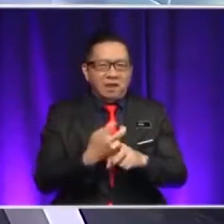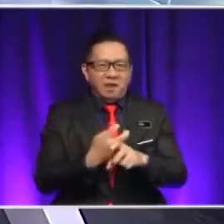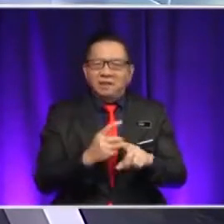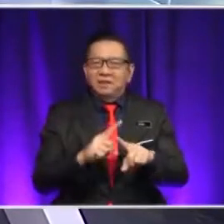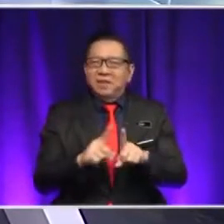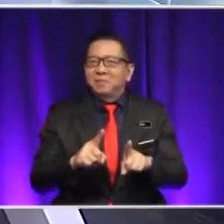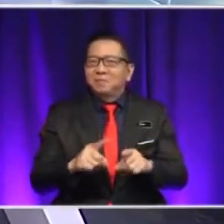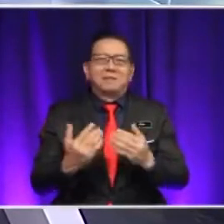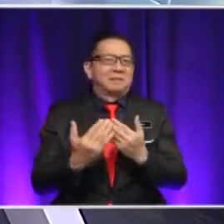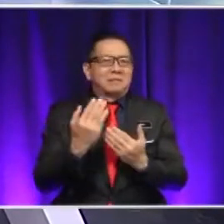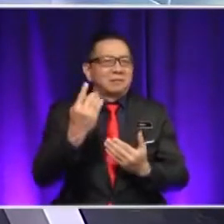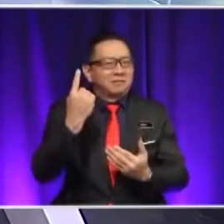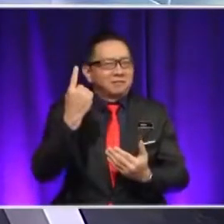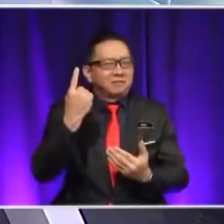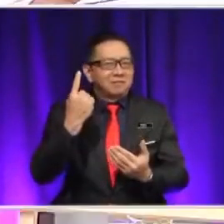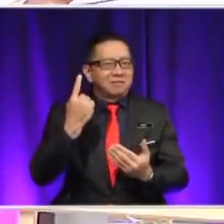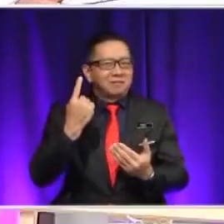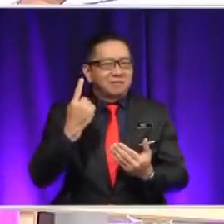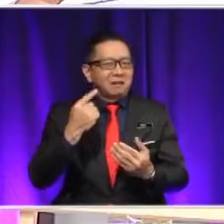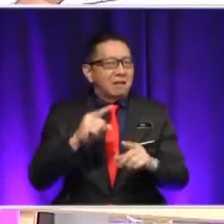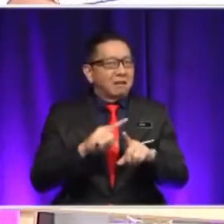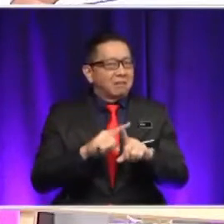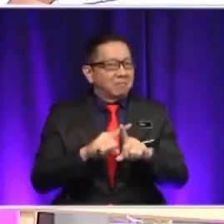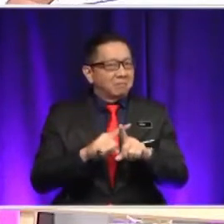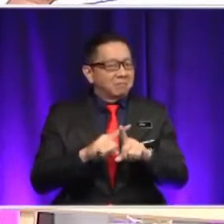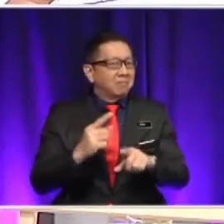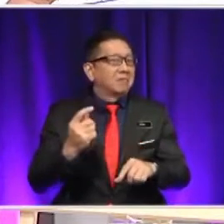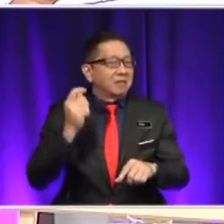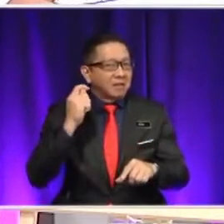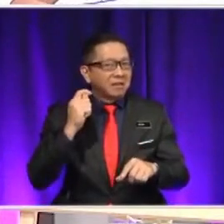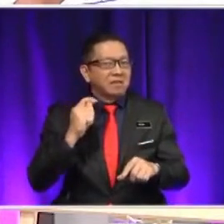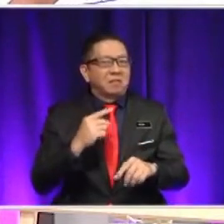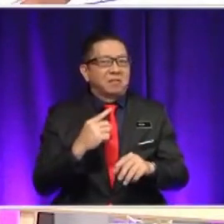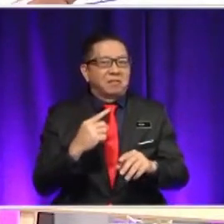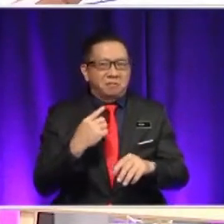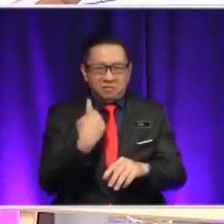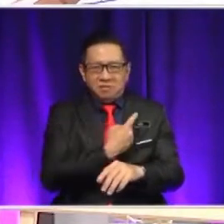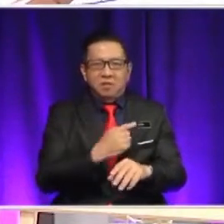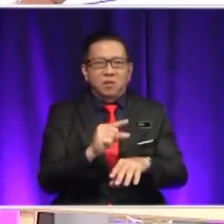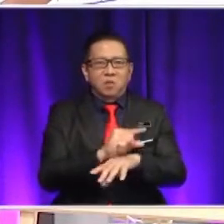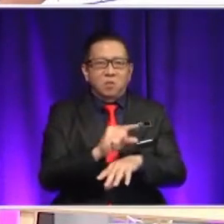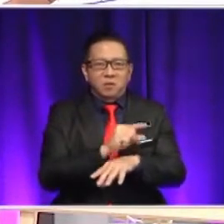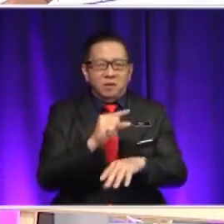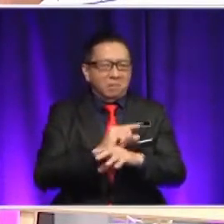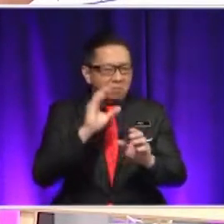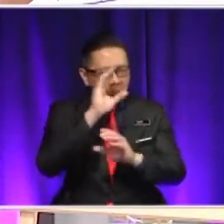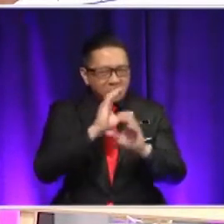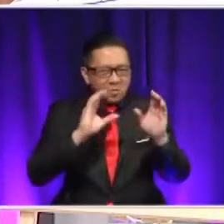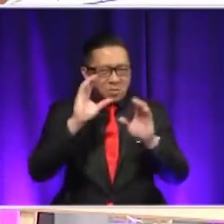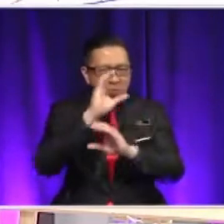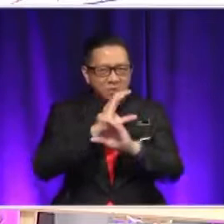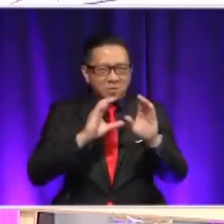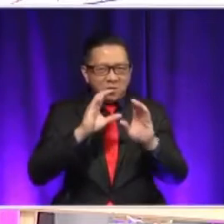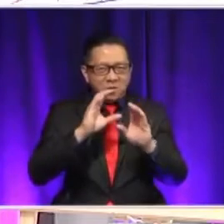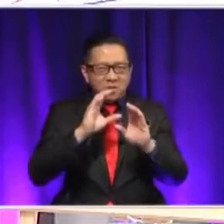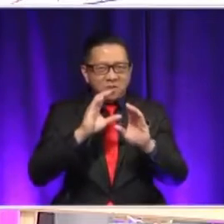sebenarnya senang juga tadi itu dah Punokawan jadi kita aplikasikan penerokaan tadi siang kurasa Abang invite mesti dapat dipilih